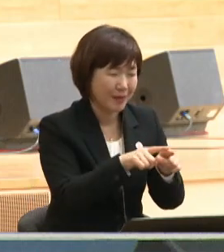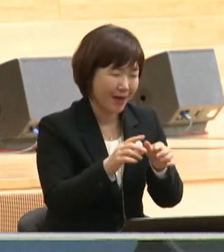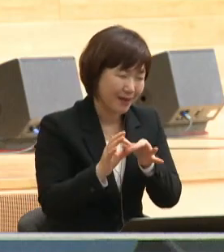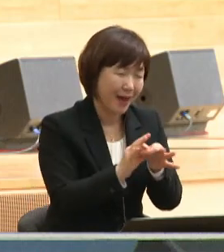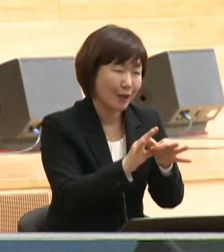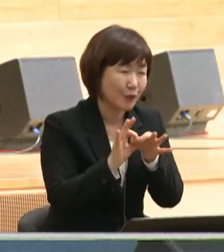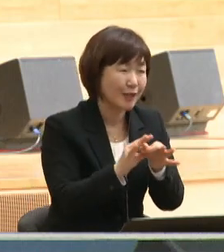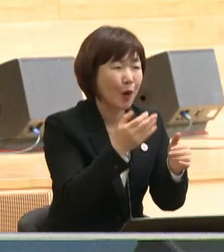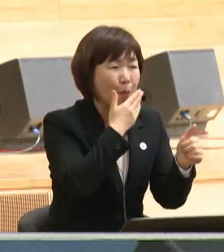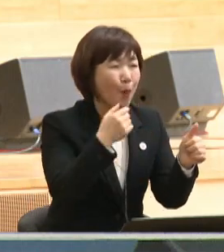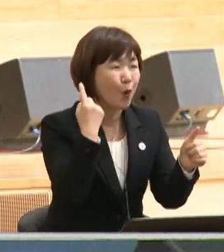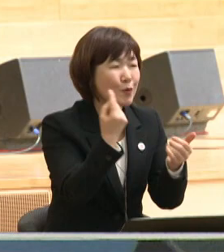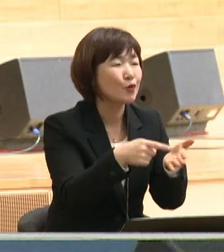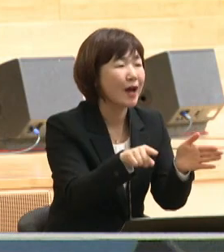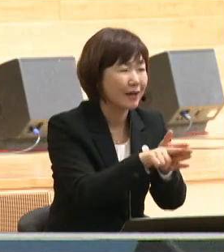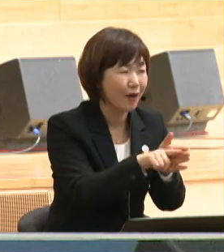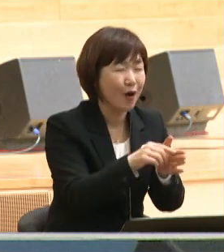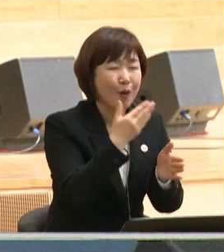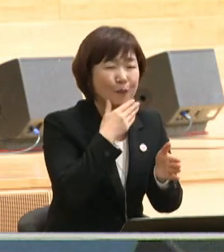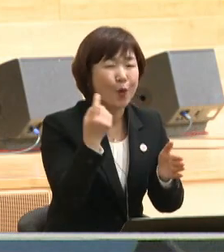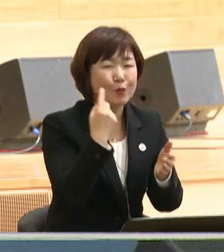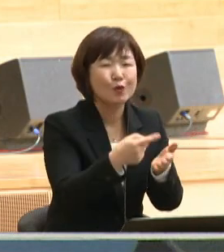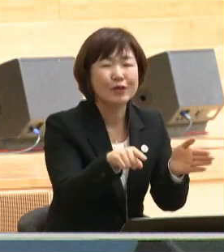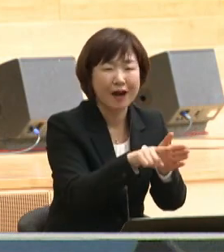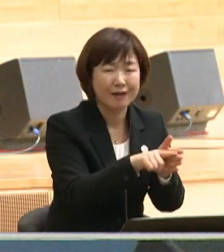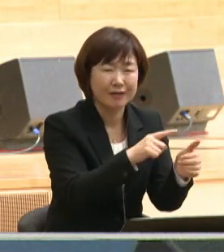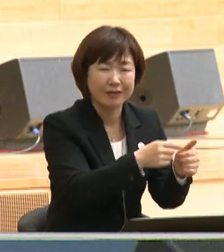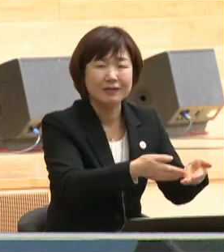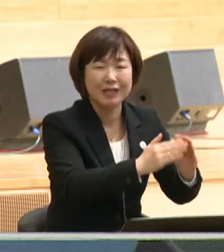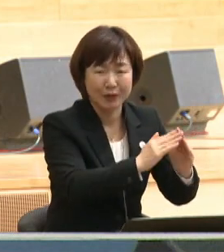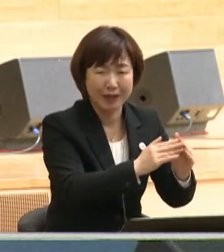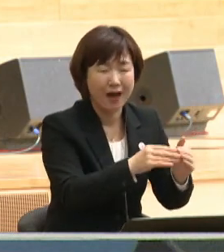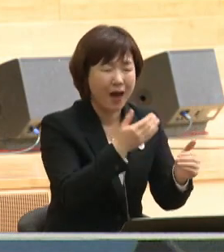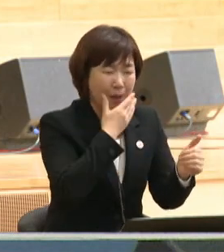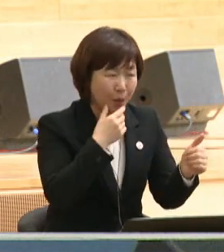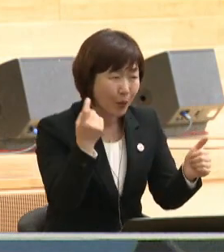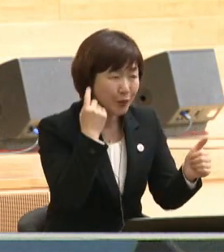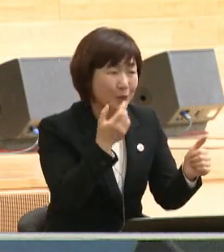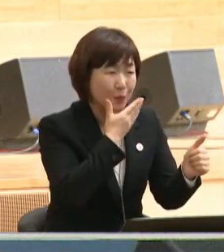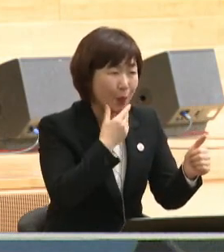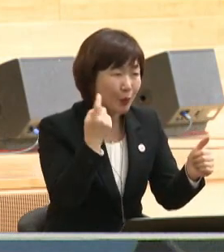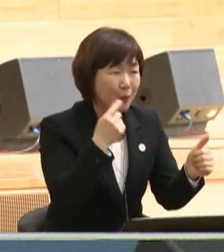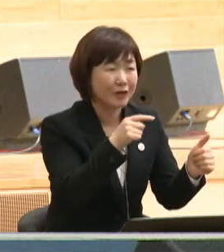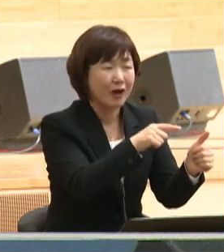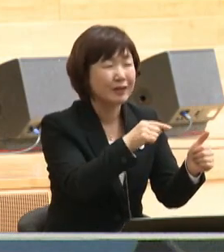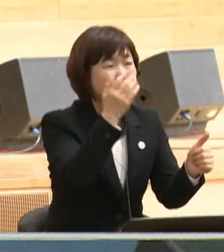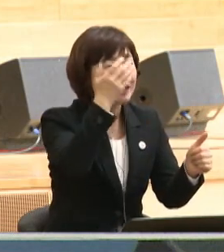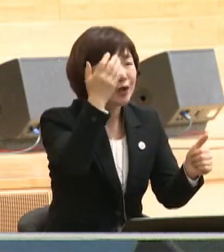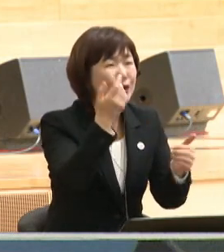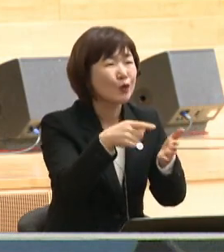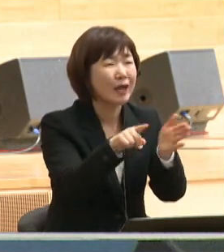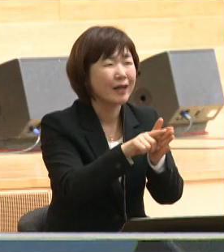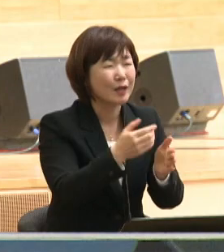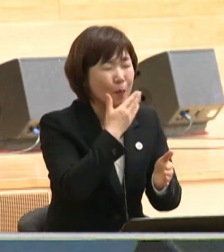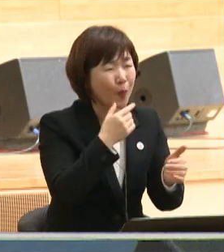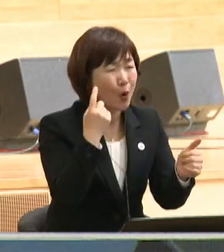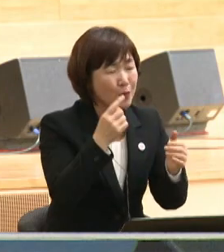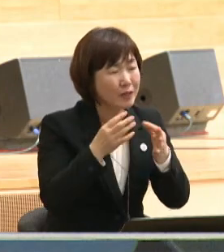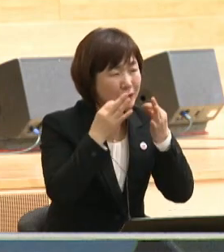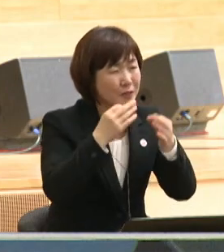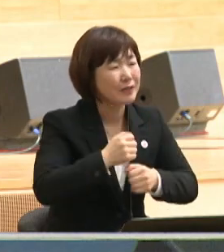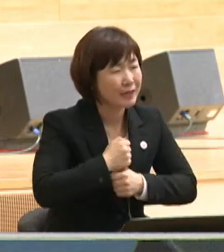너는 복음을 위하여 세우심을 입었노라 너는 성령으로 말미암아 내게 부탁한 복음을 힘써시키라